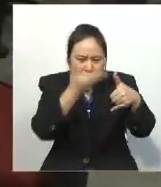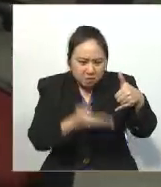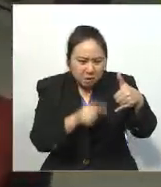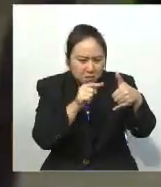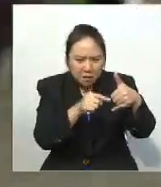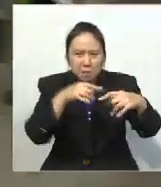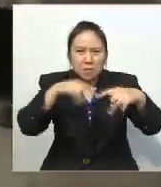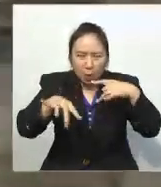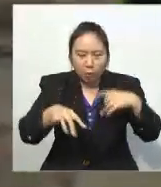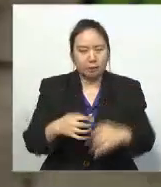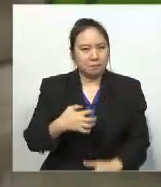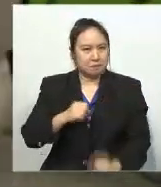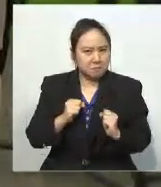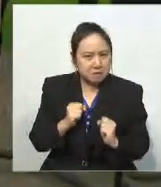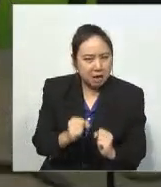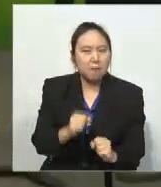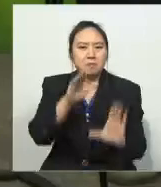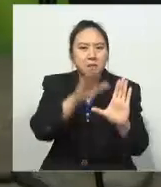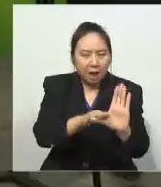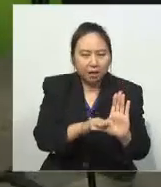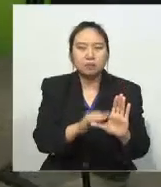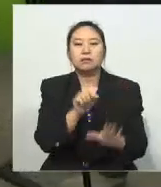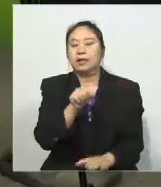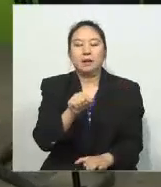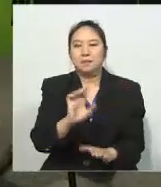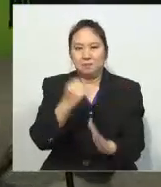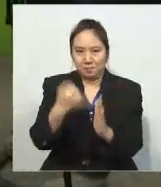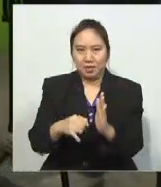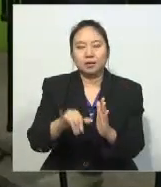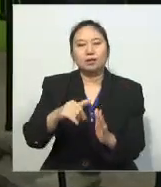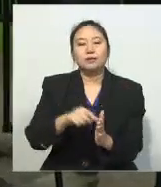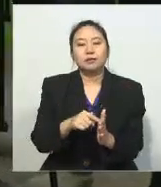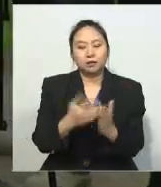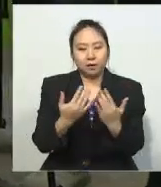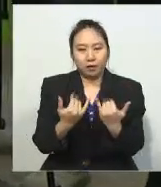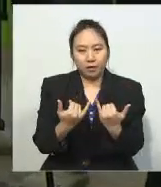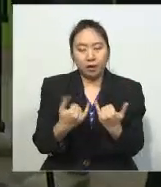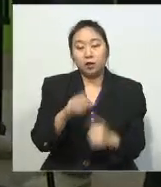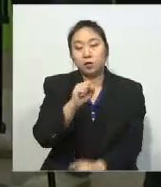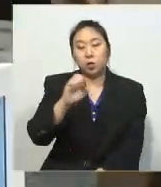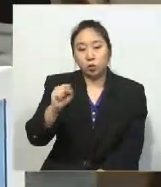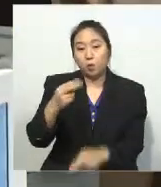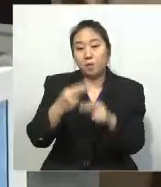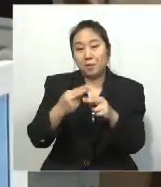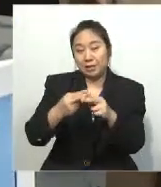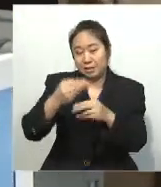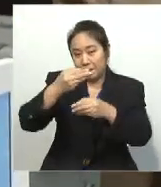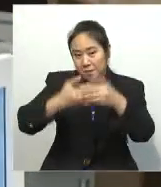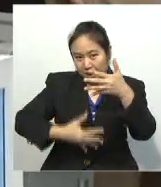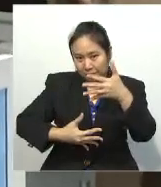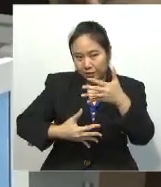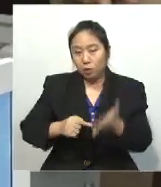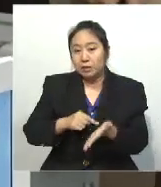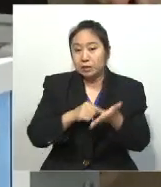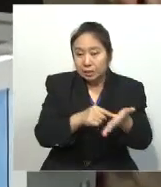ความเท็จเช่นเดียวกับพรรคการเมืองที่ส่งผู้สมัครโดยไม่ผ่านการกระทำไพมารีโหวตพร้อมระบุว่าการสมัครส.ส.บัญชีรายชื่อไม่จำเป็นต้องยื่น